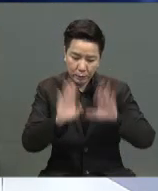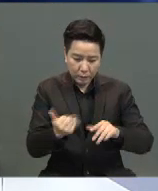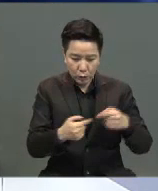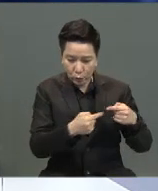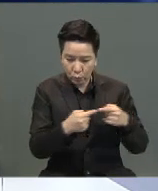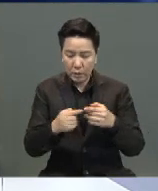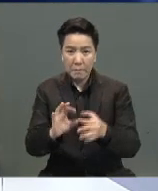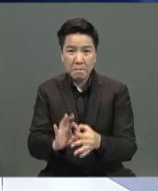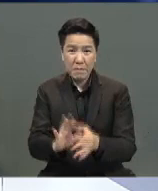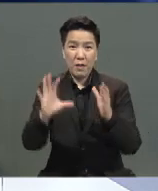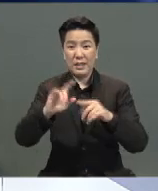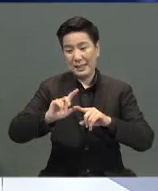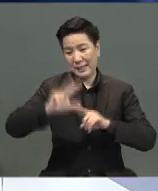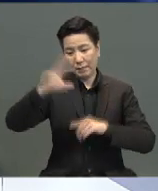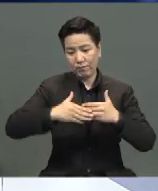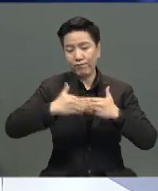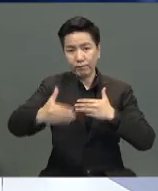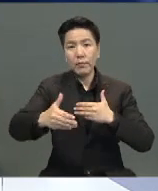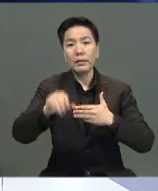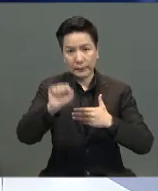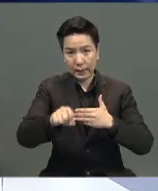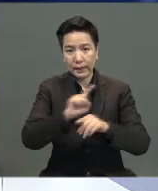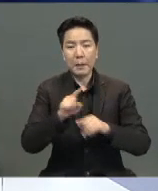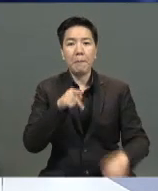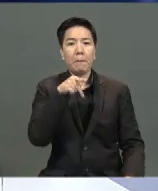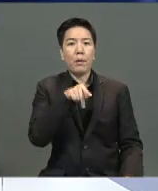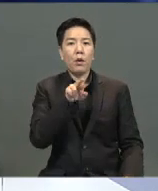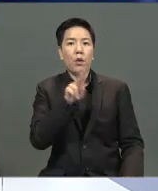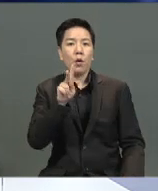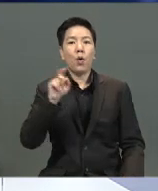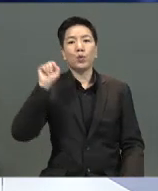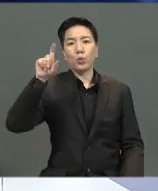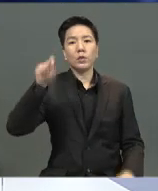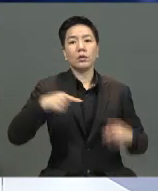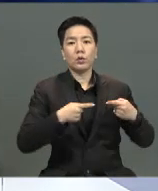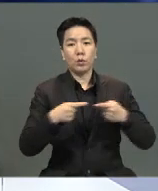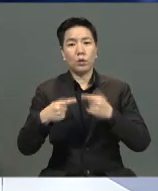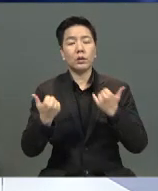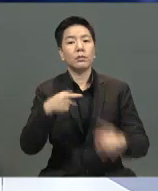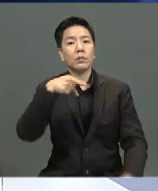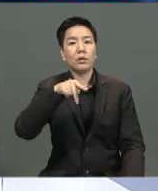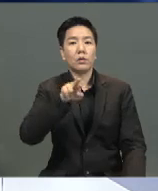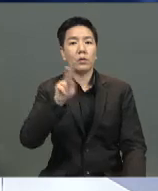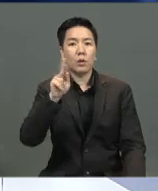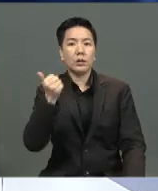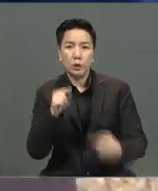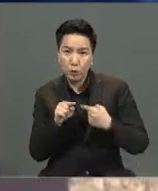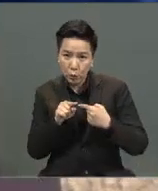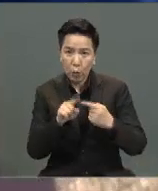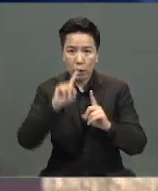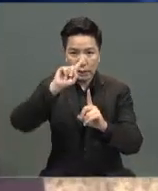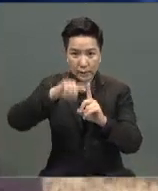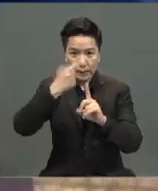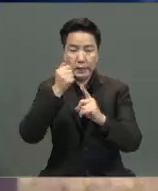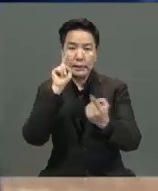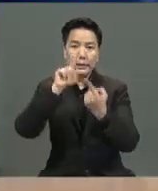างการคลายล็อกระยะที่3แต่ยังคงจะต้องมีพรกฉุกเฉินต่อไปอีกนะครับซึ่งพรกฉุกเฉินนั้นจะต่อไปอีก1เดือนจน